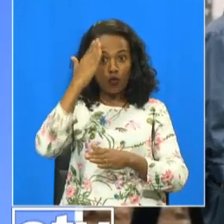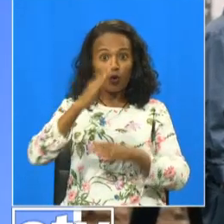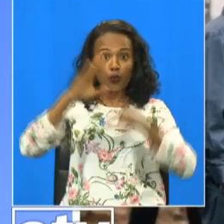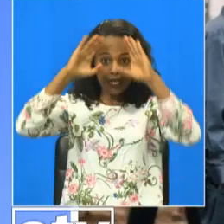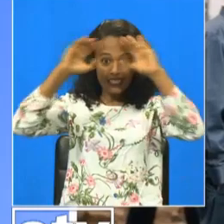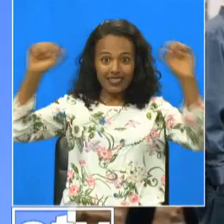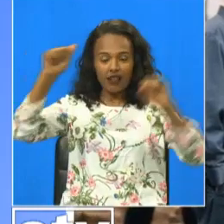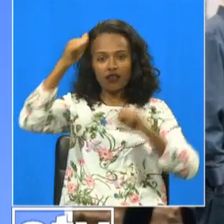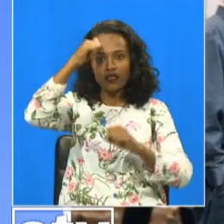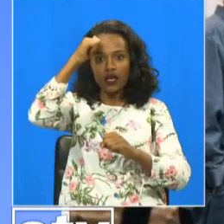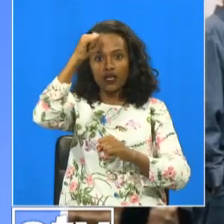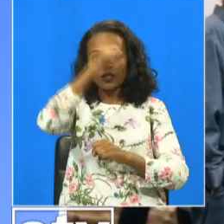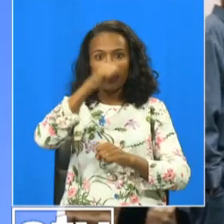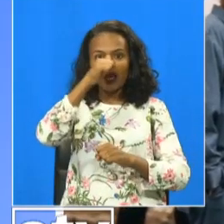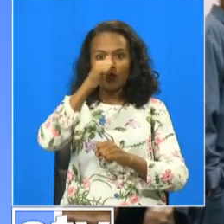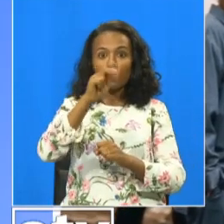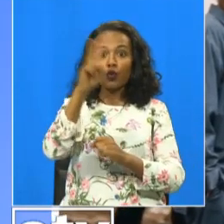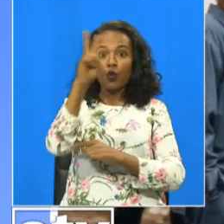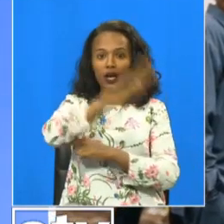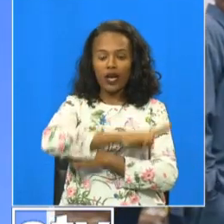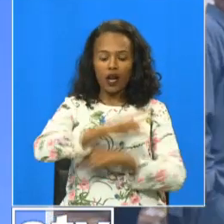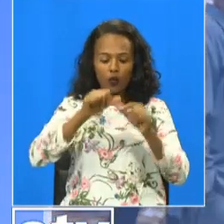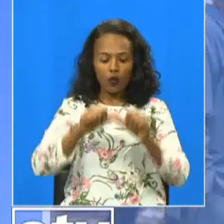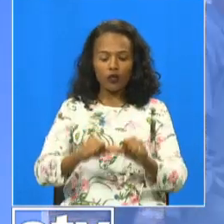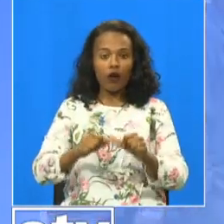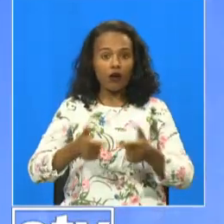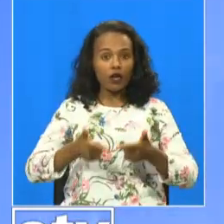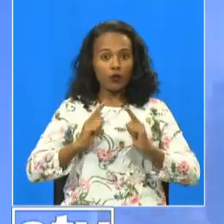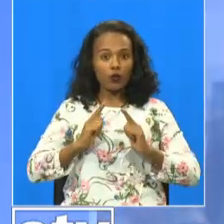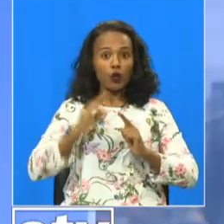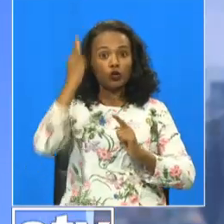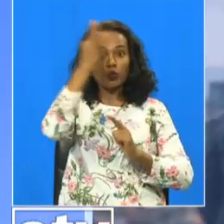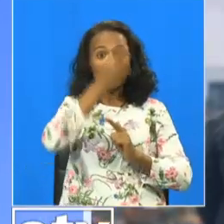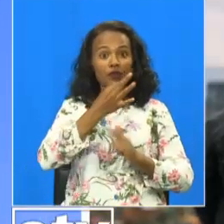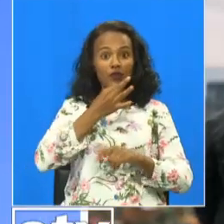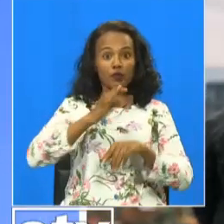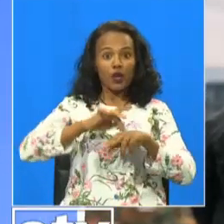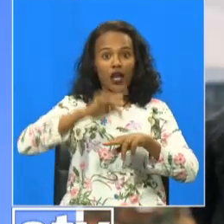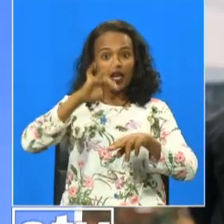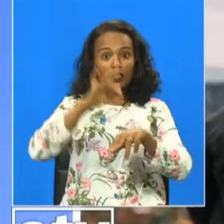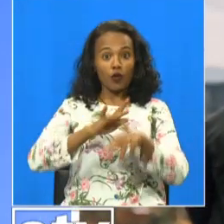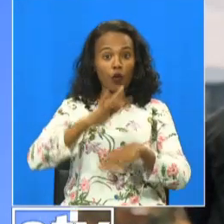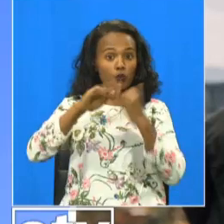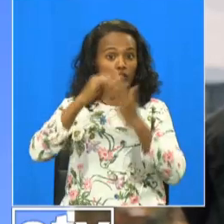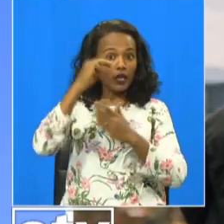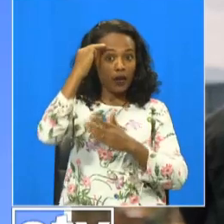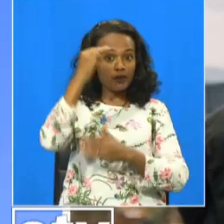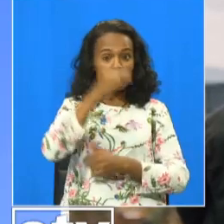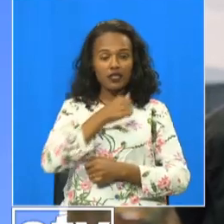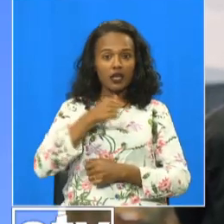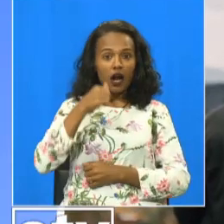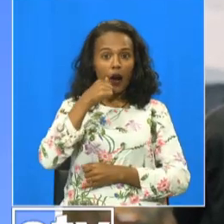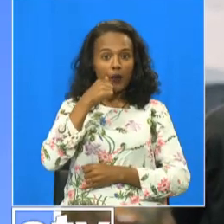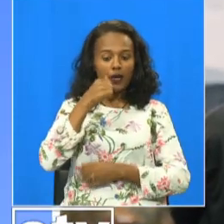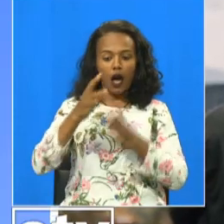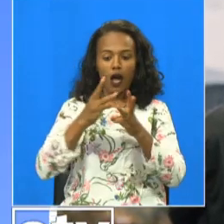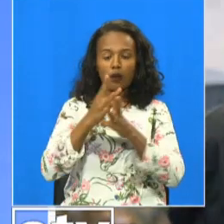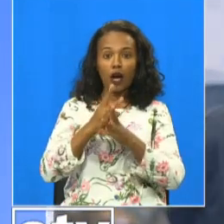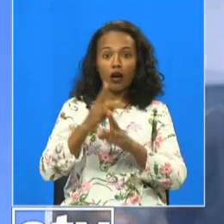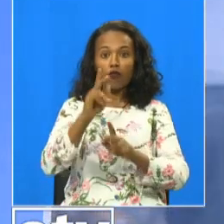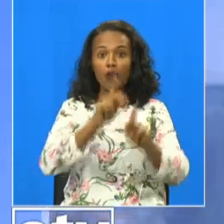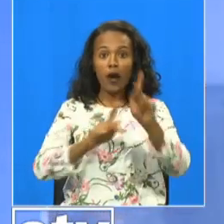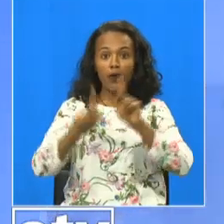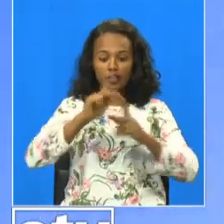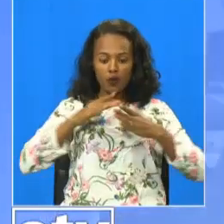አፈወርቂ በኢትዮጵያ ለሁለት ቀናት ቆይታ እንደሚኖራቸው በፌስቡክ ገጻቸው ላይ ተቆሙት። ጠቅላይ ሚኒስትር አብይ አህመድ ያለም አቀፉ